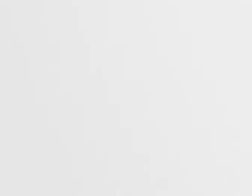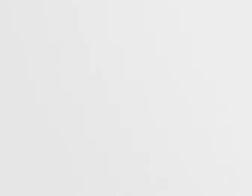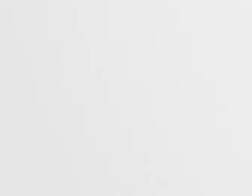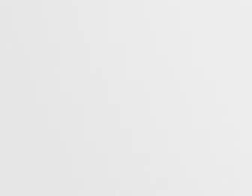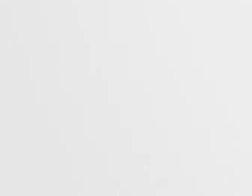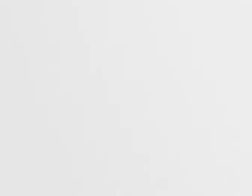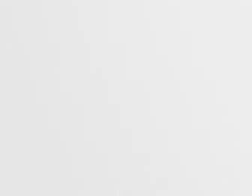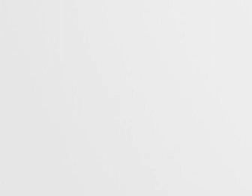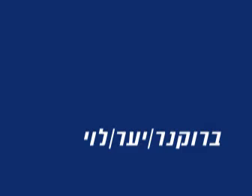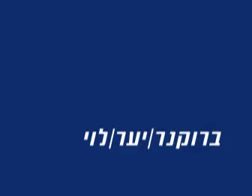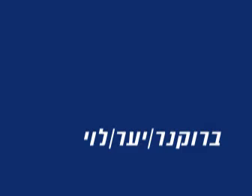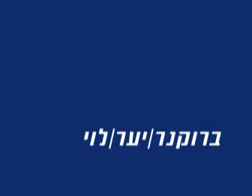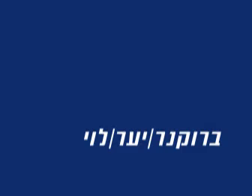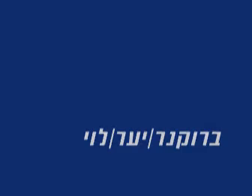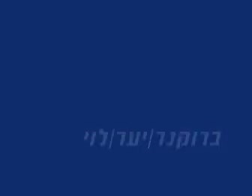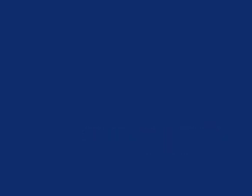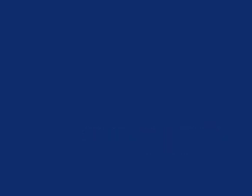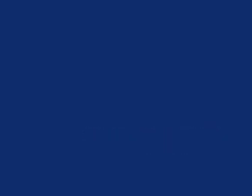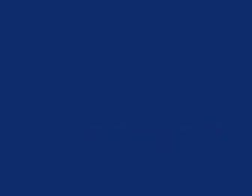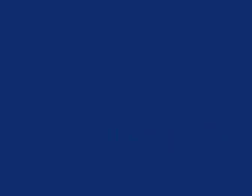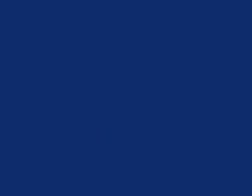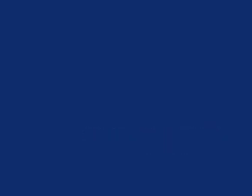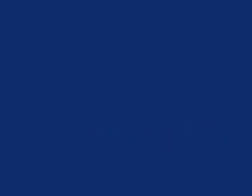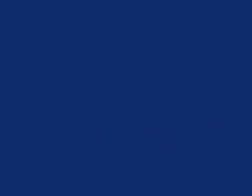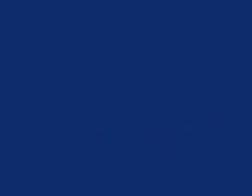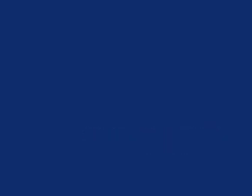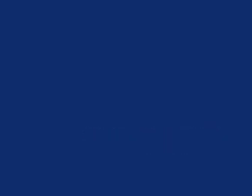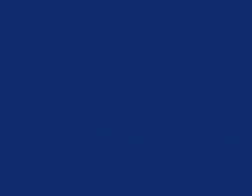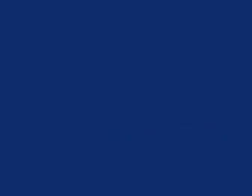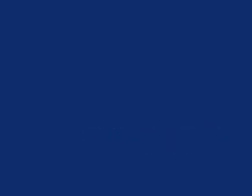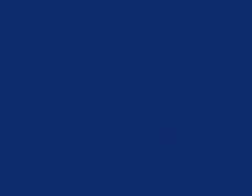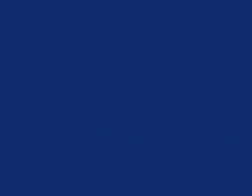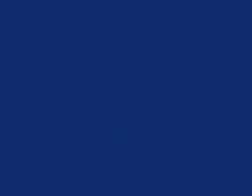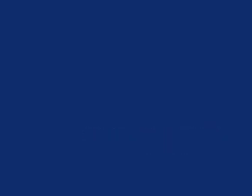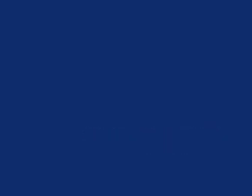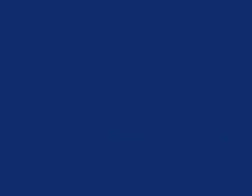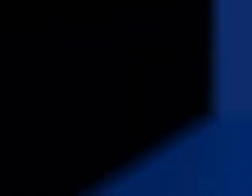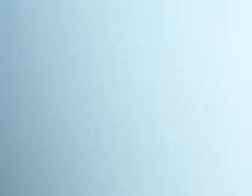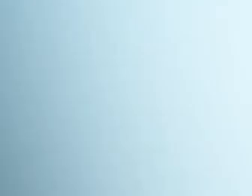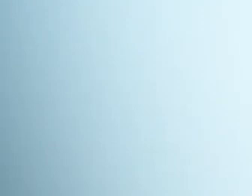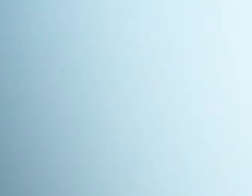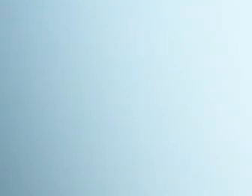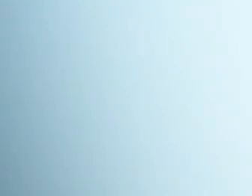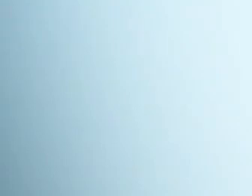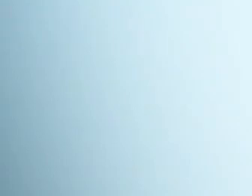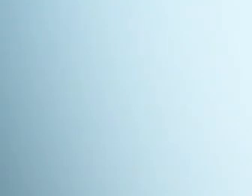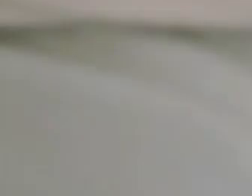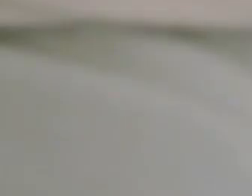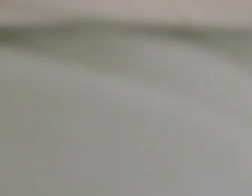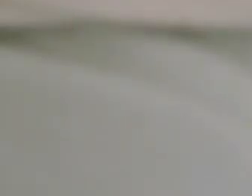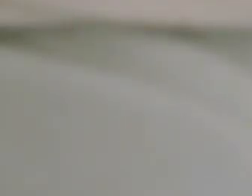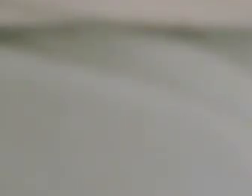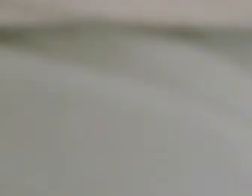התחזית בחסות רונלדו יכול להתפשר על הפנסיה שלו, אתה לא, גם בפנסיה. טוב שיש מגדל